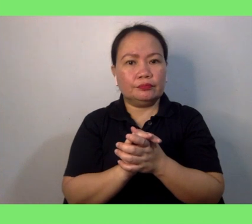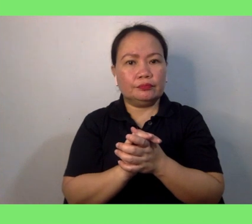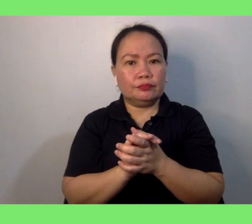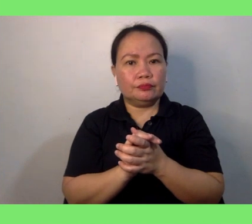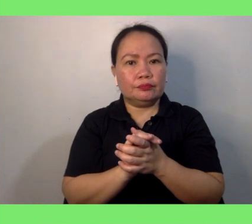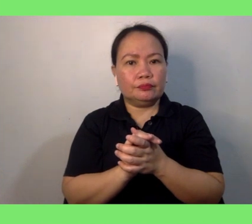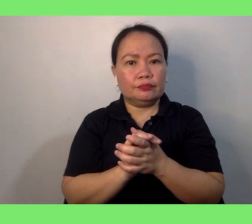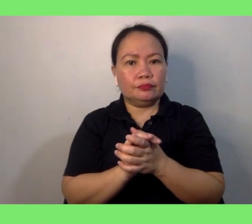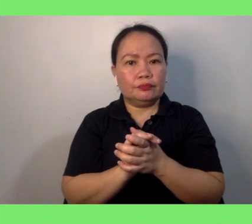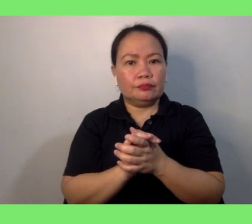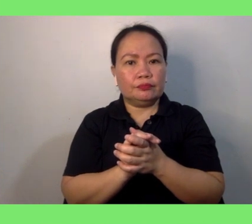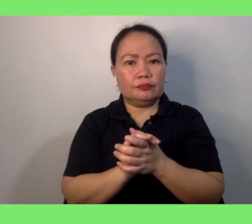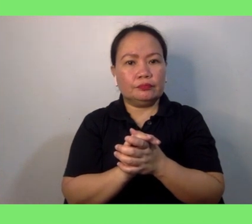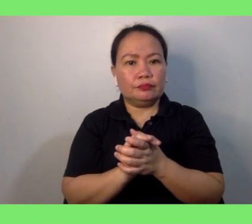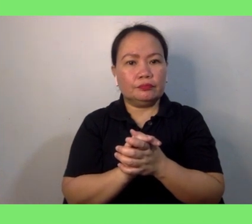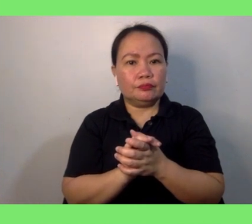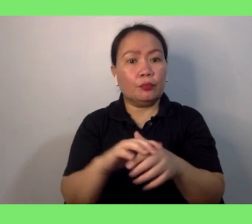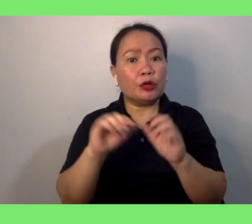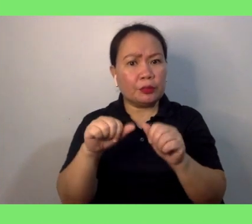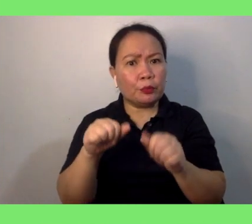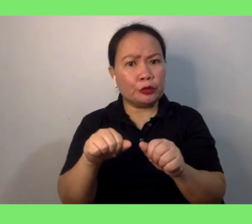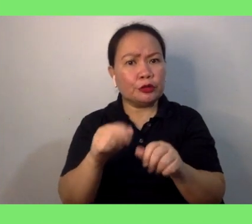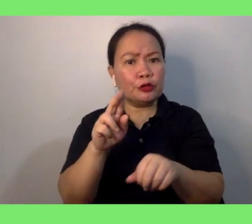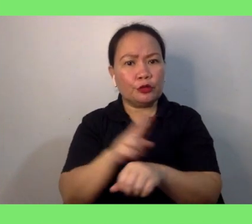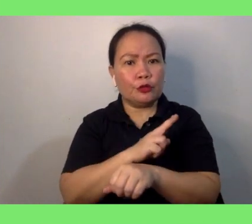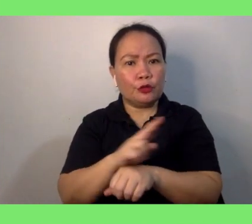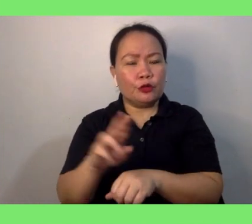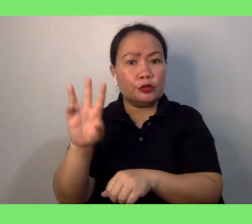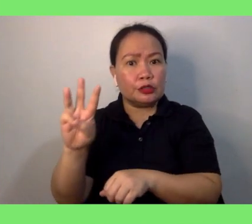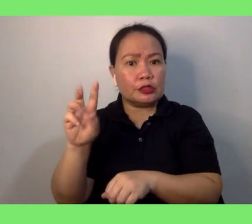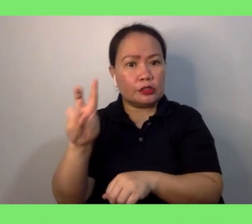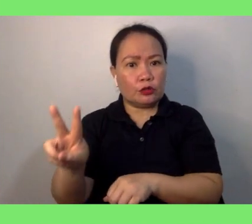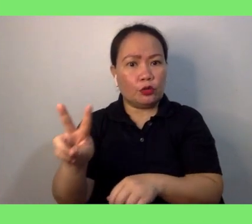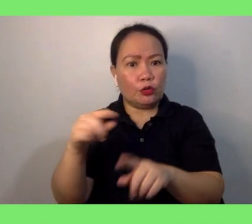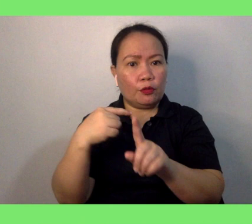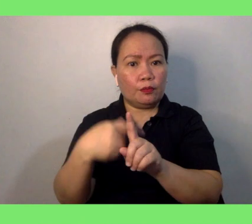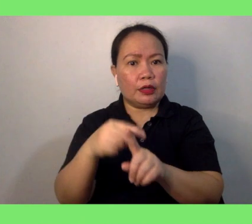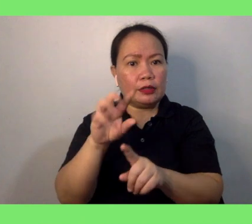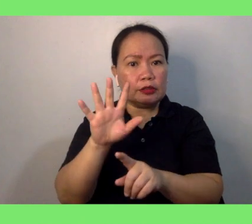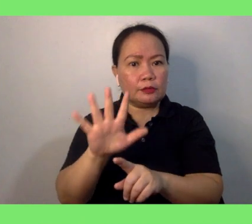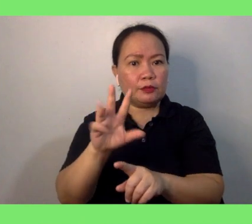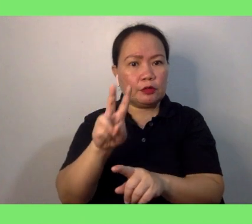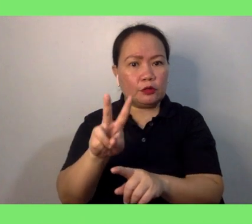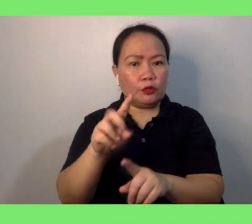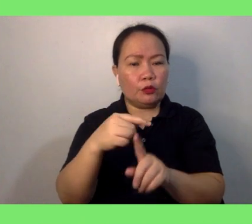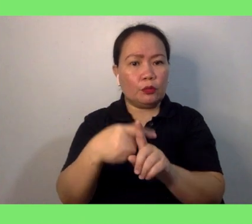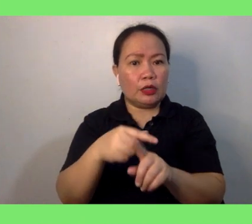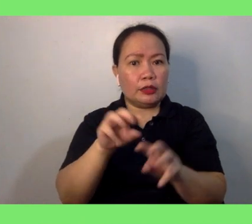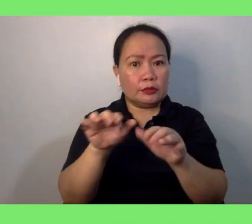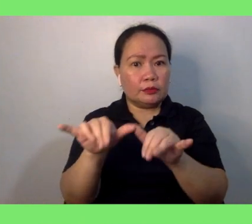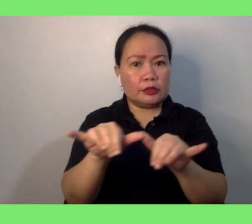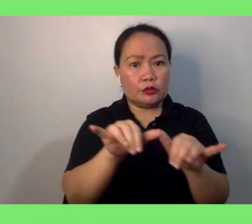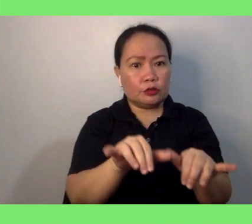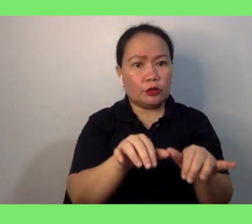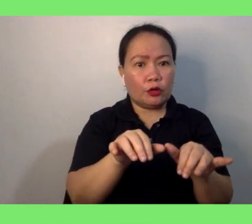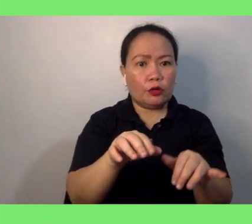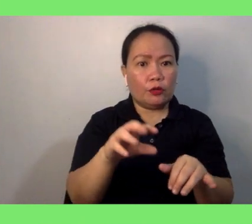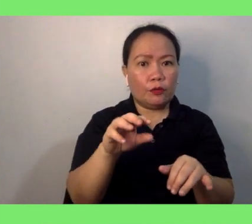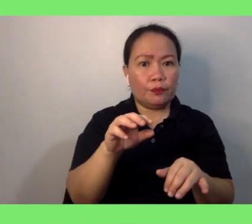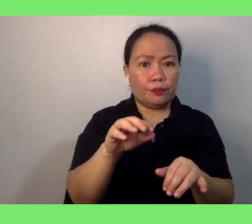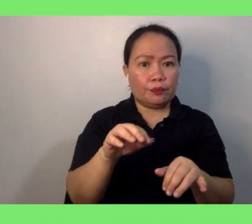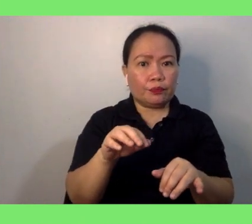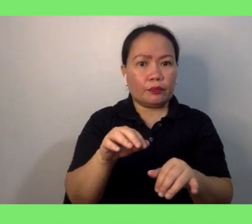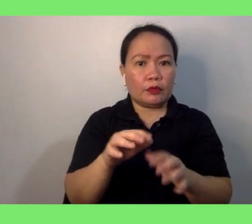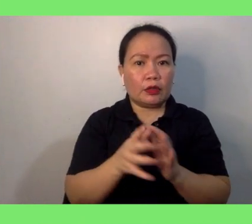52 plus the measure of angle C is equal to 180. Anong concept ito? Ito po ay,